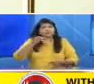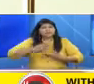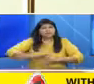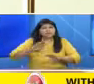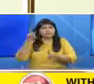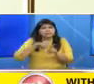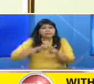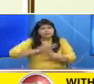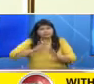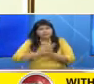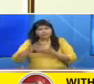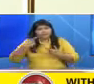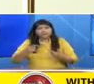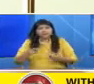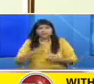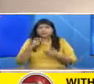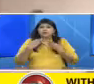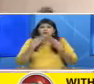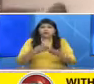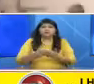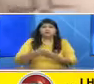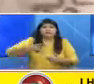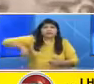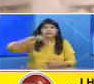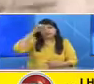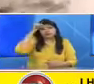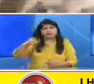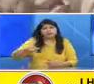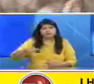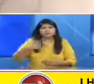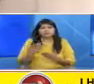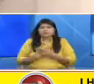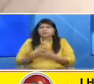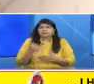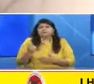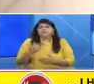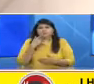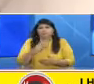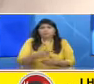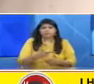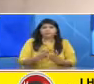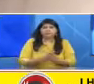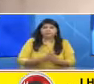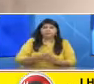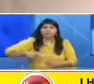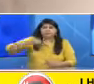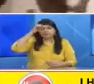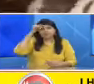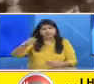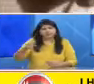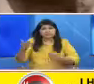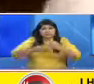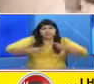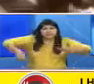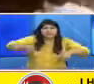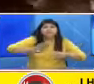जयंती पर शुभकामनाओं के साथ हर हिंदुस्तानी से कोई न कोई संकल्प की मैं अपेक्षा करता हूँ। देश के लिए, समाज के लिए,